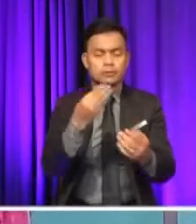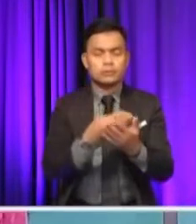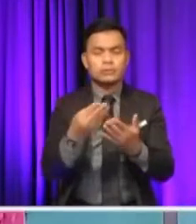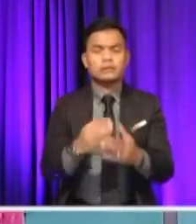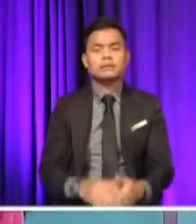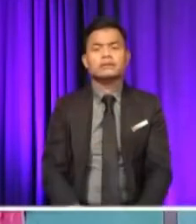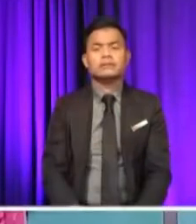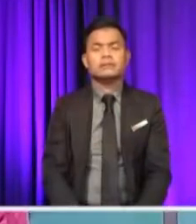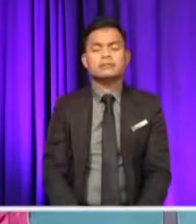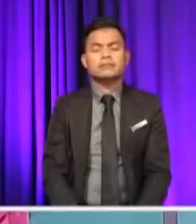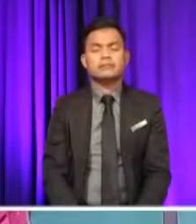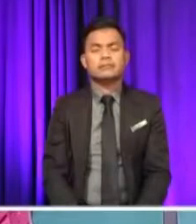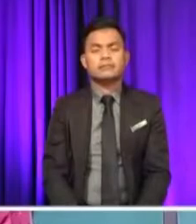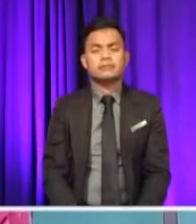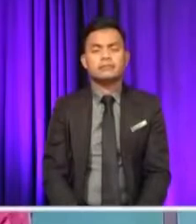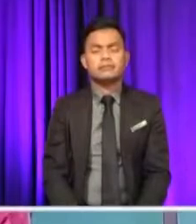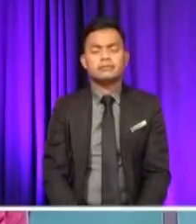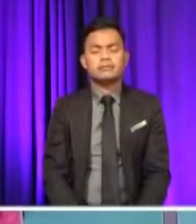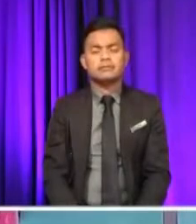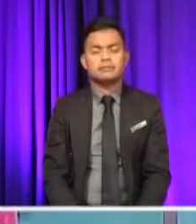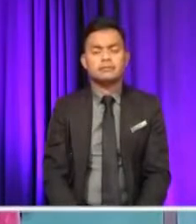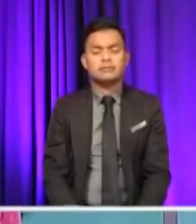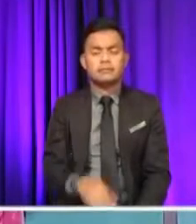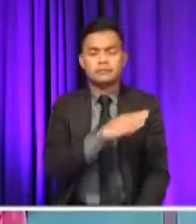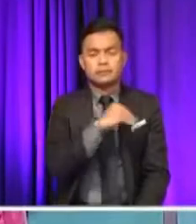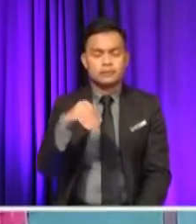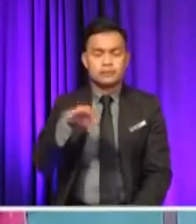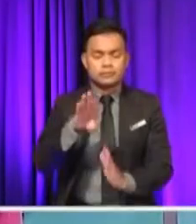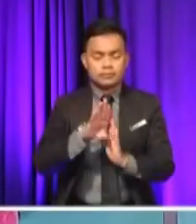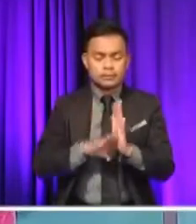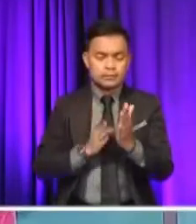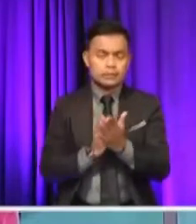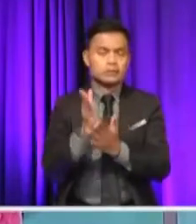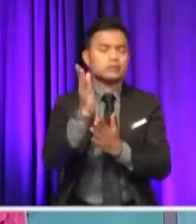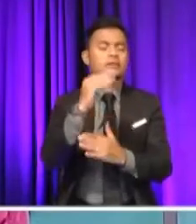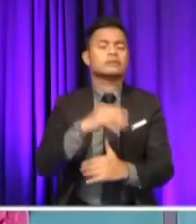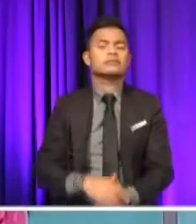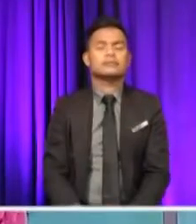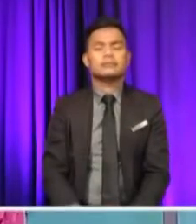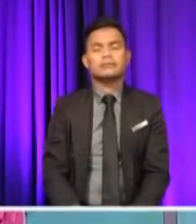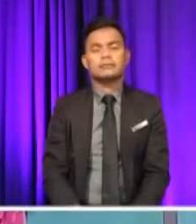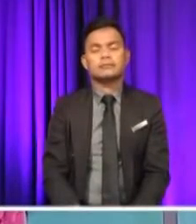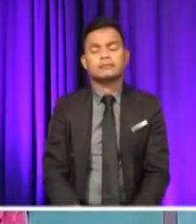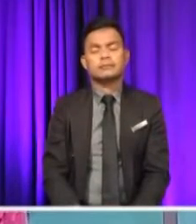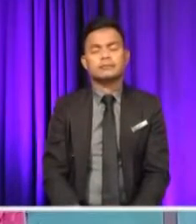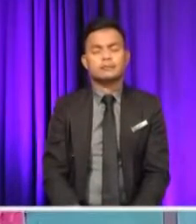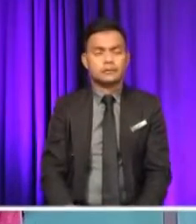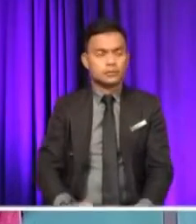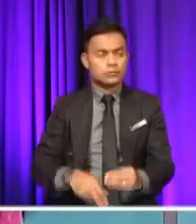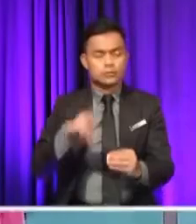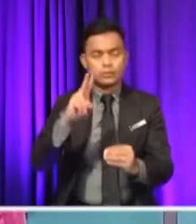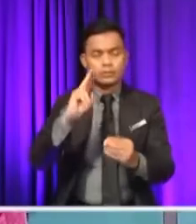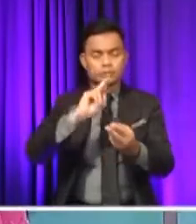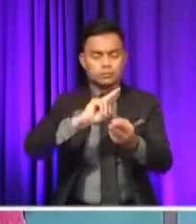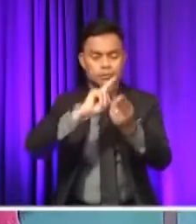inverter. Betul. Kan. Okey, dengan penerus, rectifier. Okey, kita tengok yang pertama iaitu pengubah,